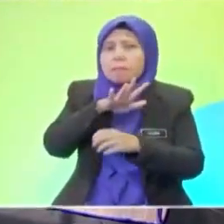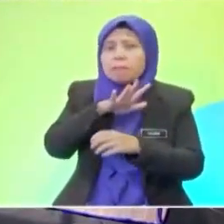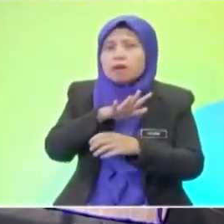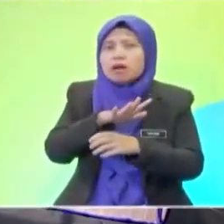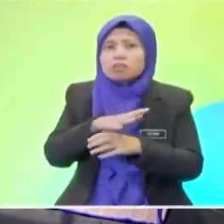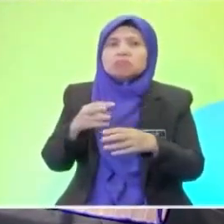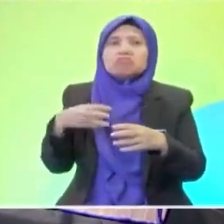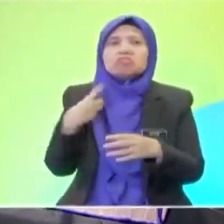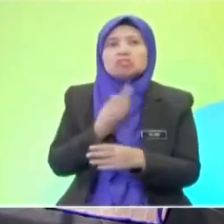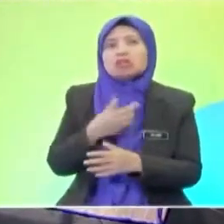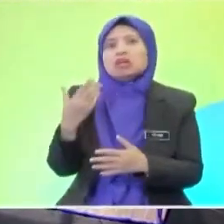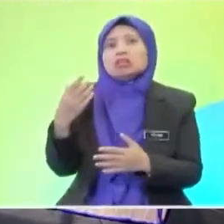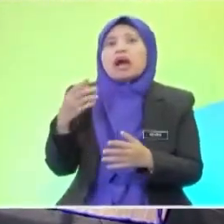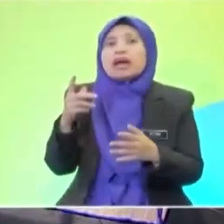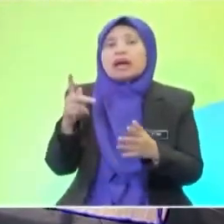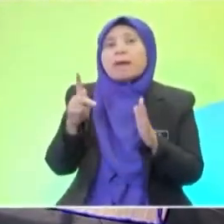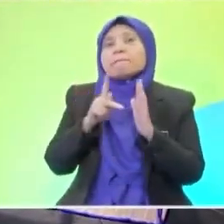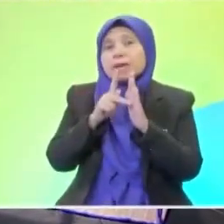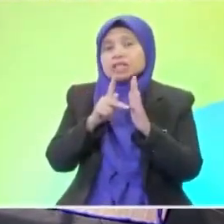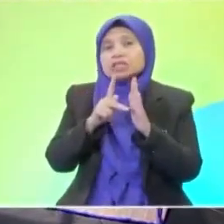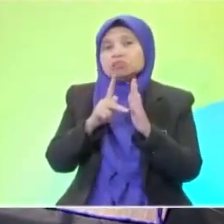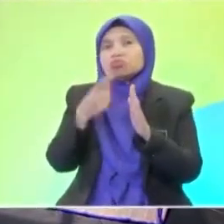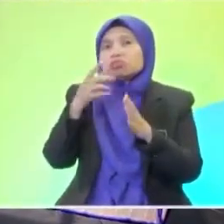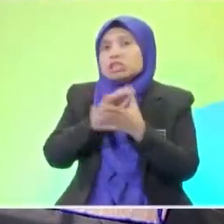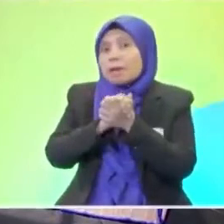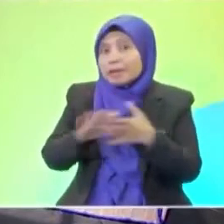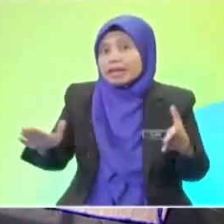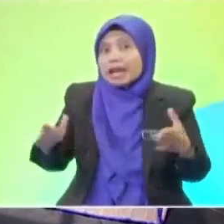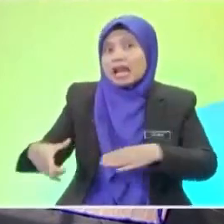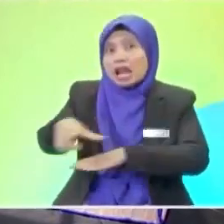kita ada campaigro sama kalau dirubah sama eratkan alam sekitar